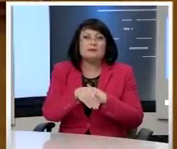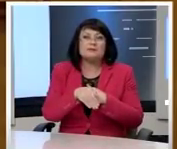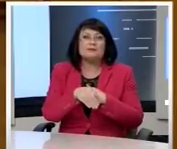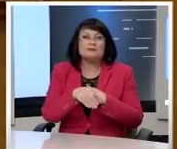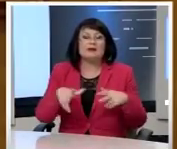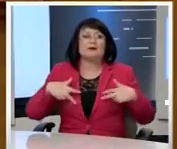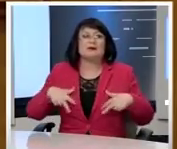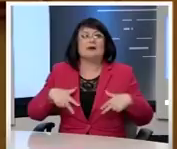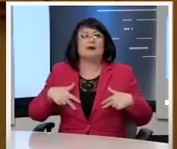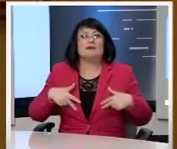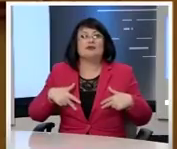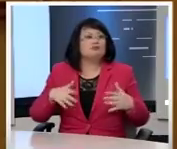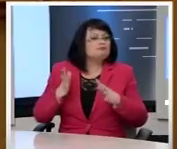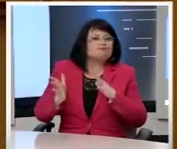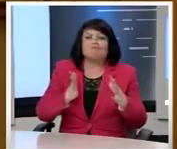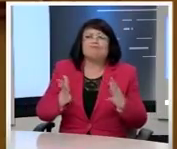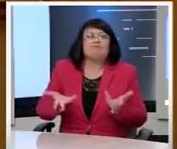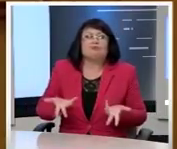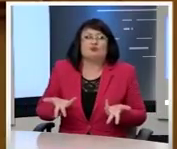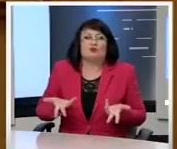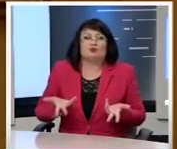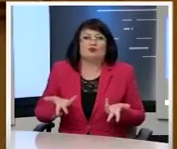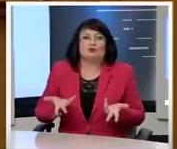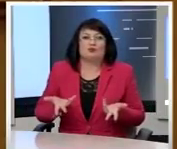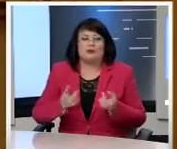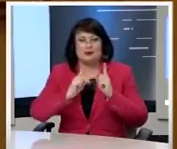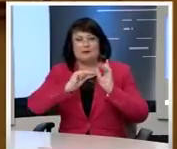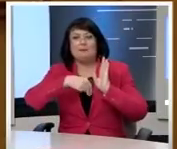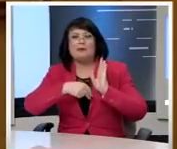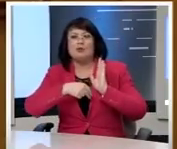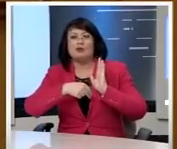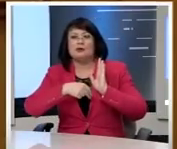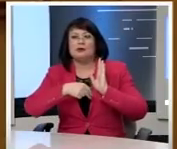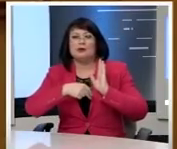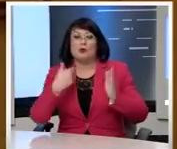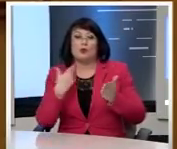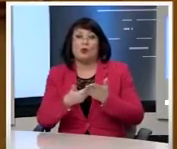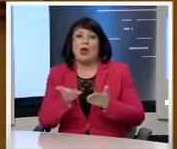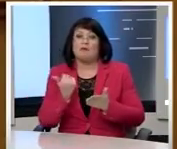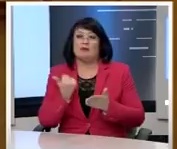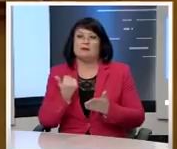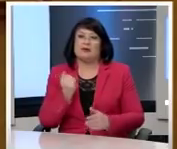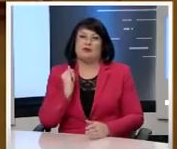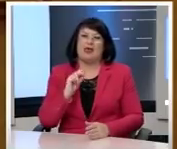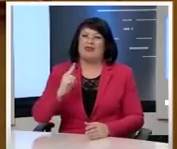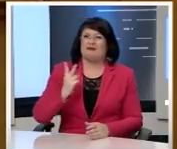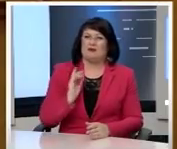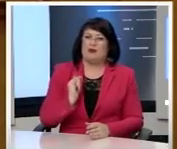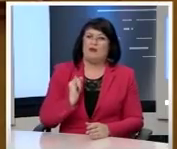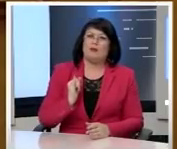ένα κράτος μετέωρο. Το μνημόνιο δεν είχε ολοκληρωθεί το δεύτερο.